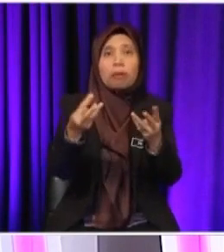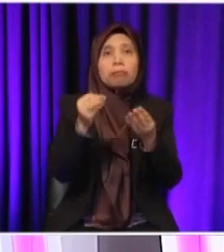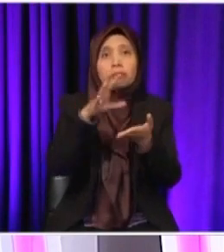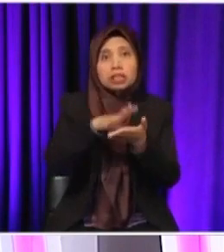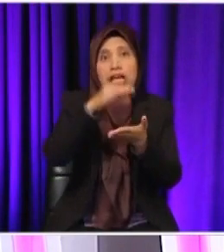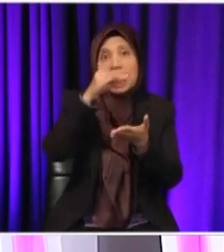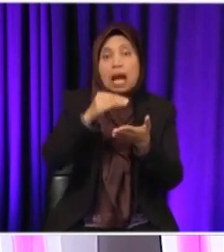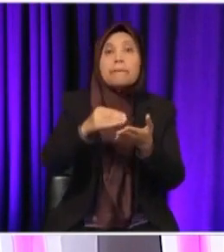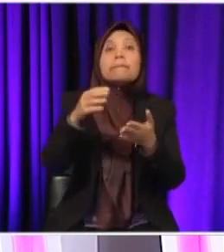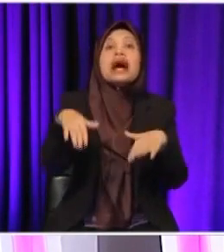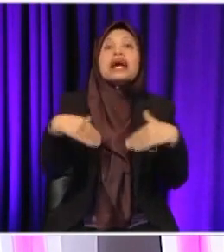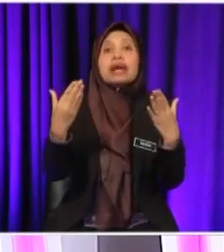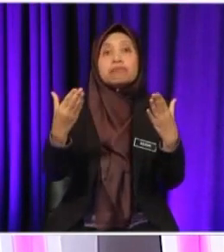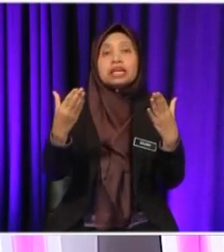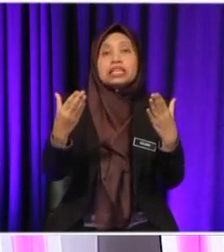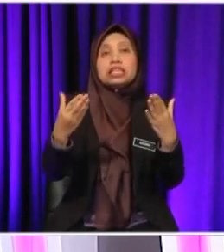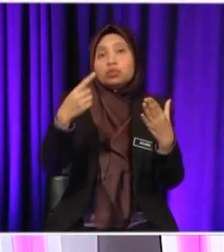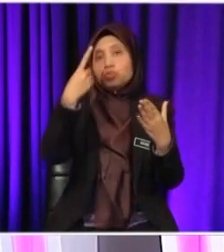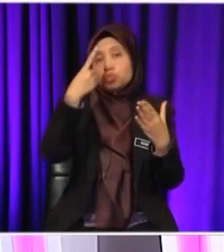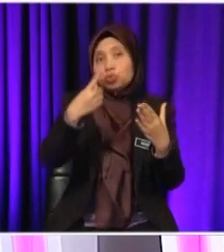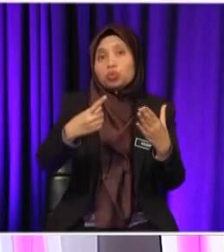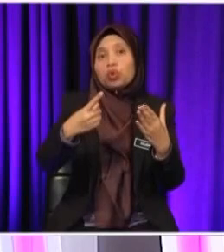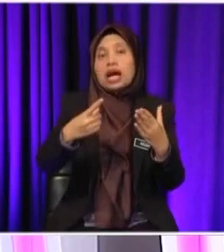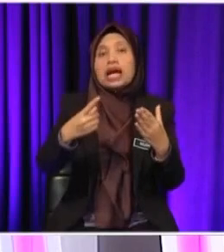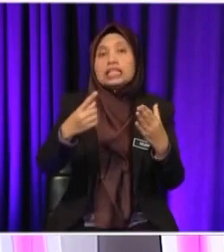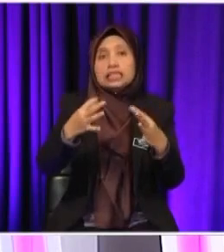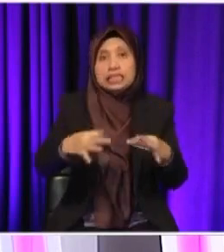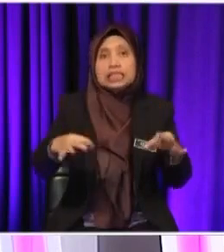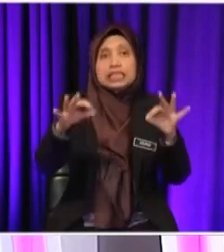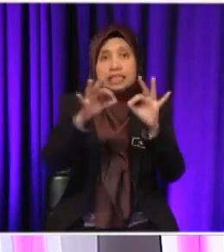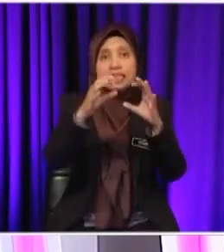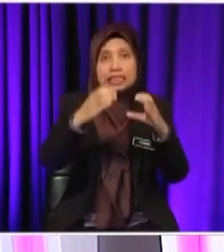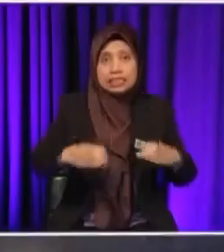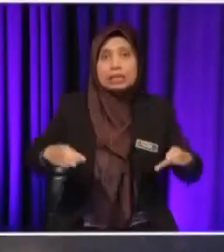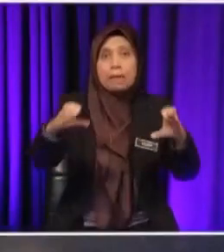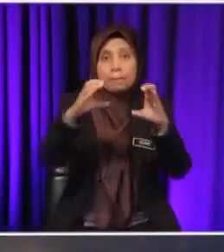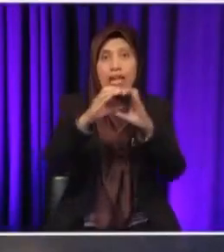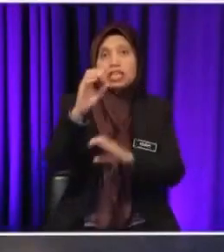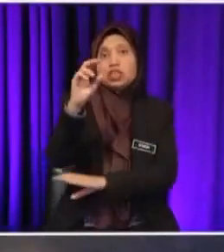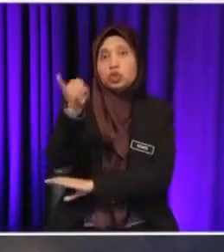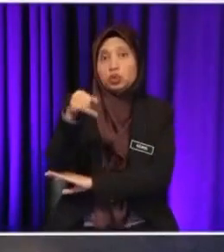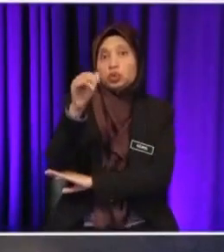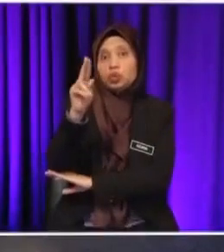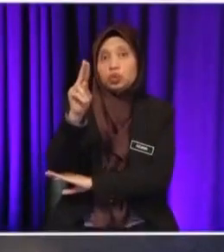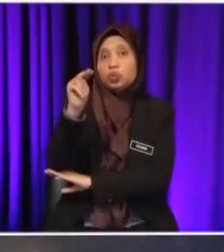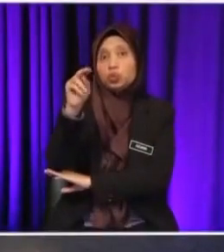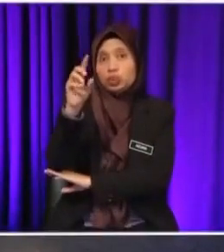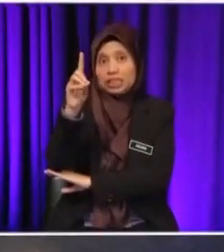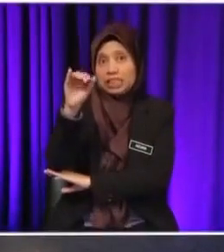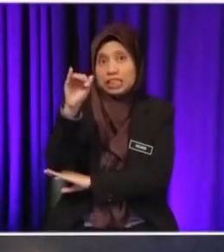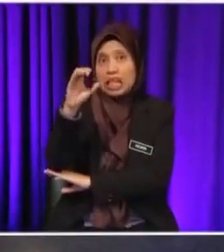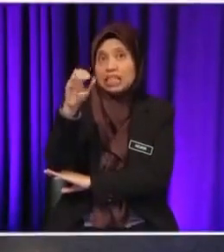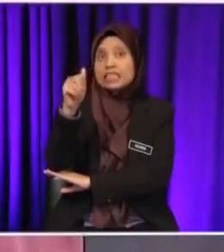pelajari teknik plot bagi cerpen Res Judi Carta. Silakan Cikgu. Okey, terima kasih Rina. Okey, hari